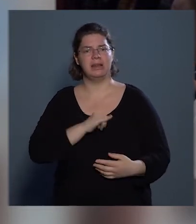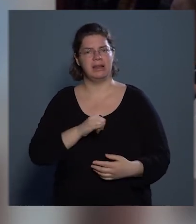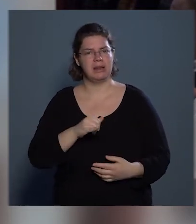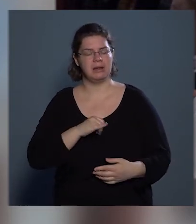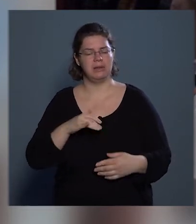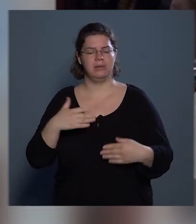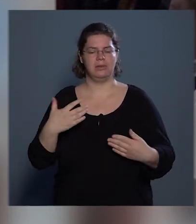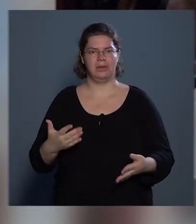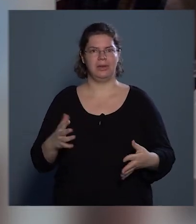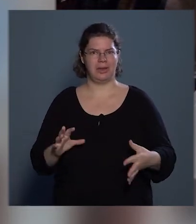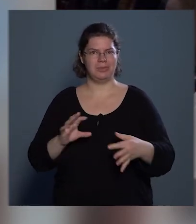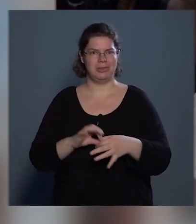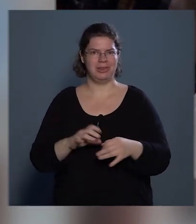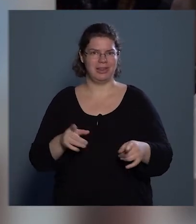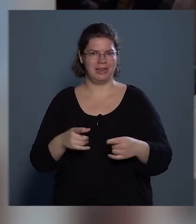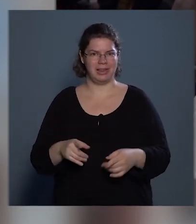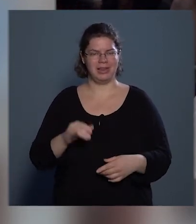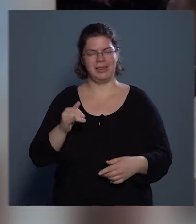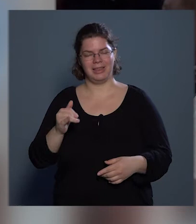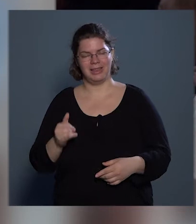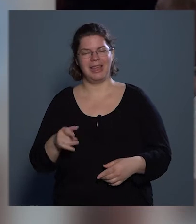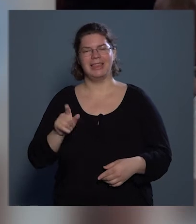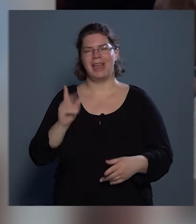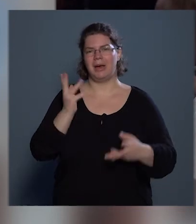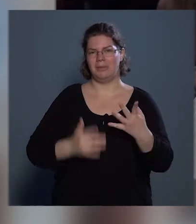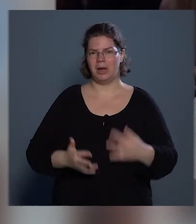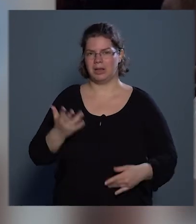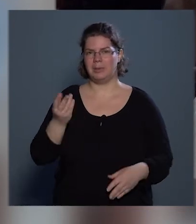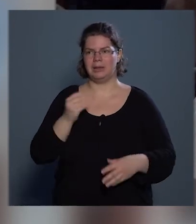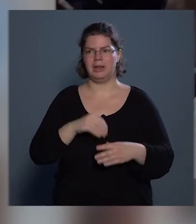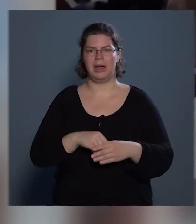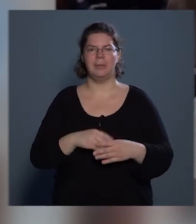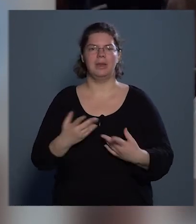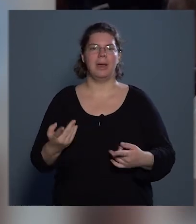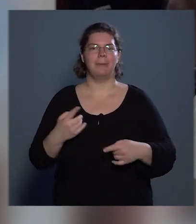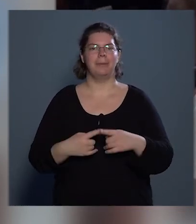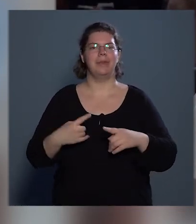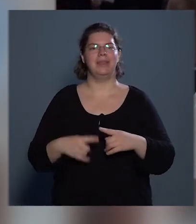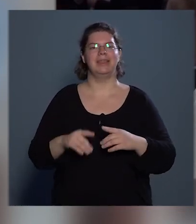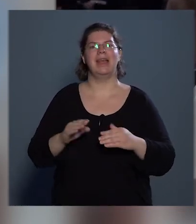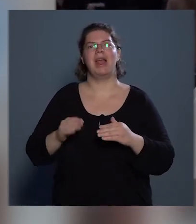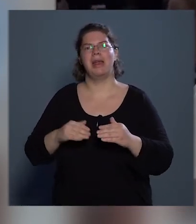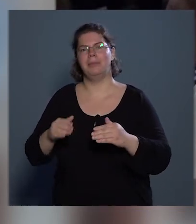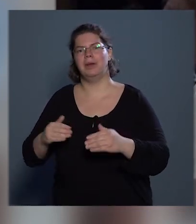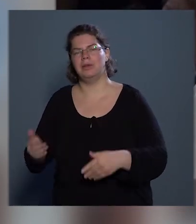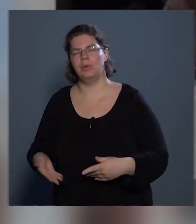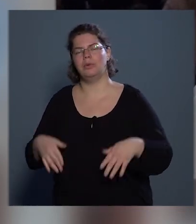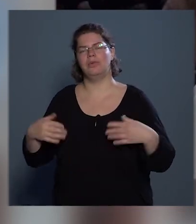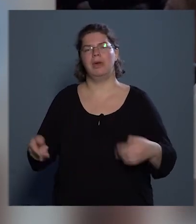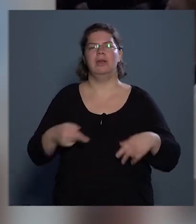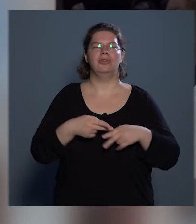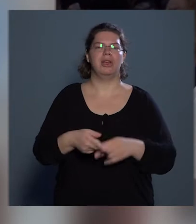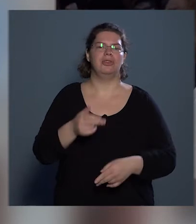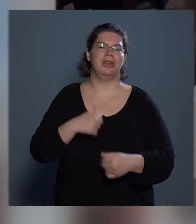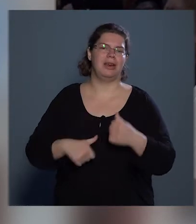És kapcsolódik a zenéhez. Így van, de hát a matematikában kicsit elmaradozó, vagy segítségre